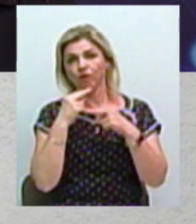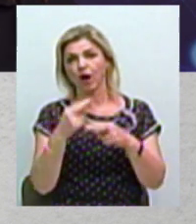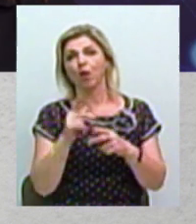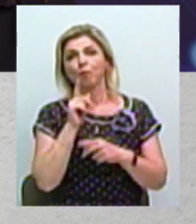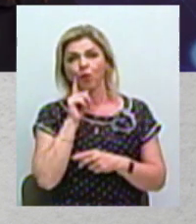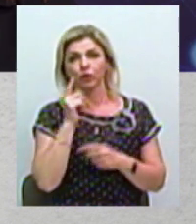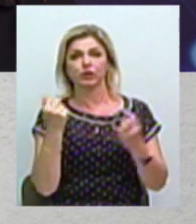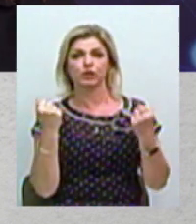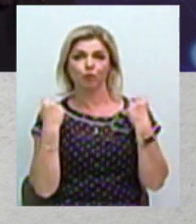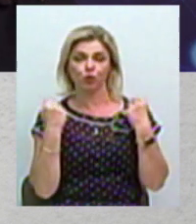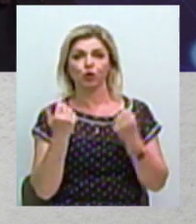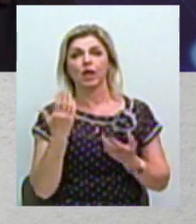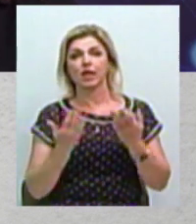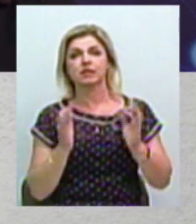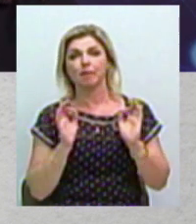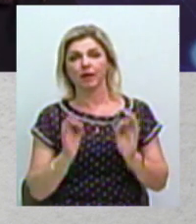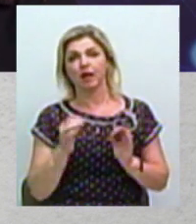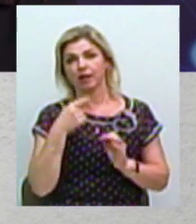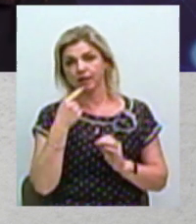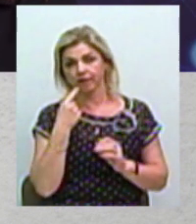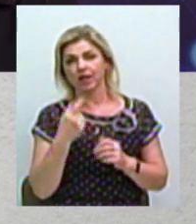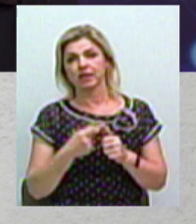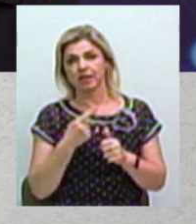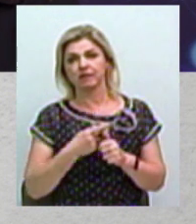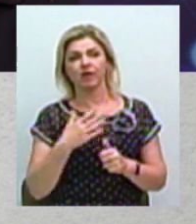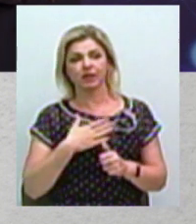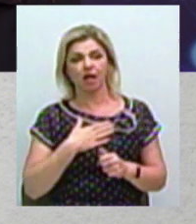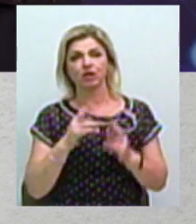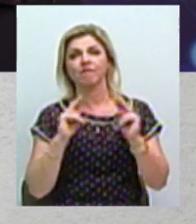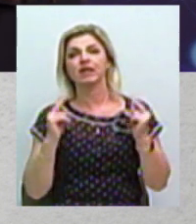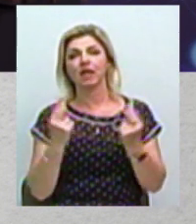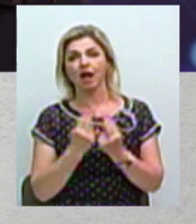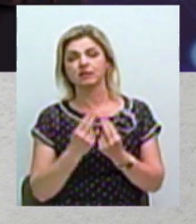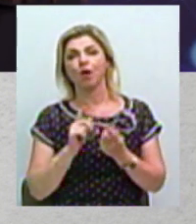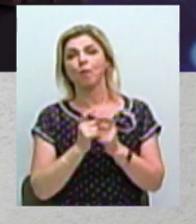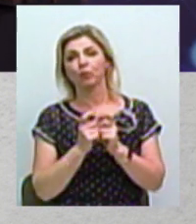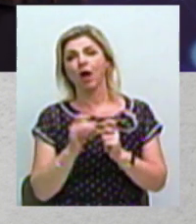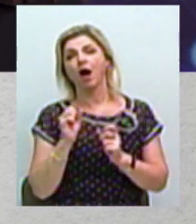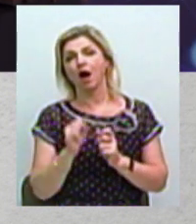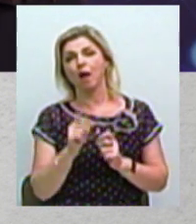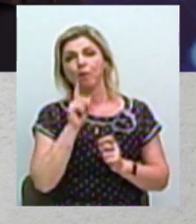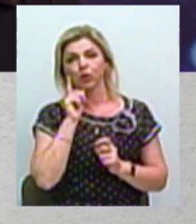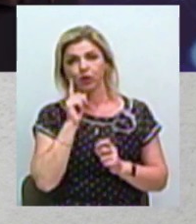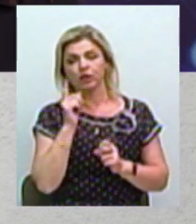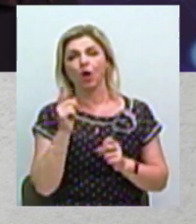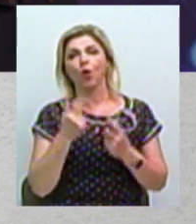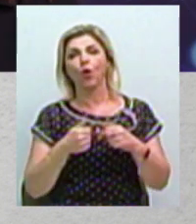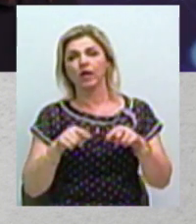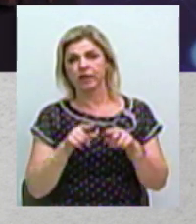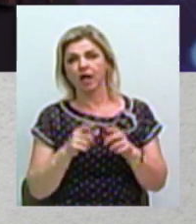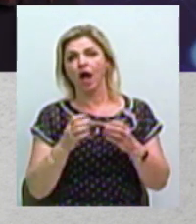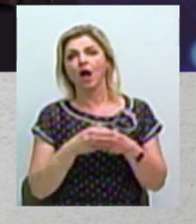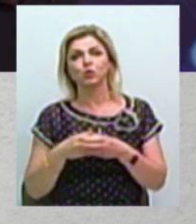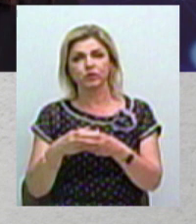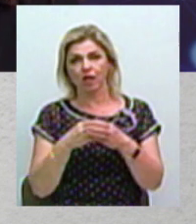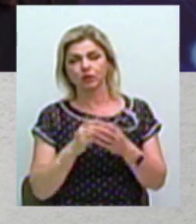спорту. І якщо правильно, у нас називається наша не Федерація рукопашного бою, а молодіжна організація, асоціація рукопашного бою. Так